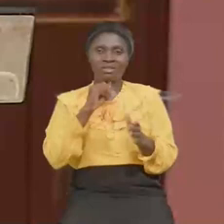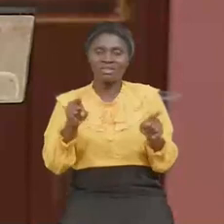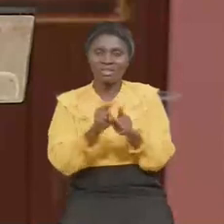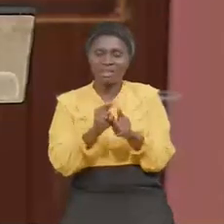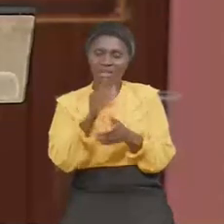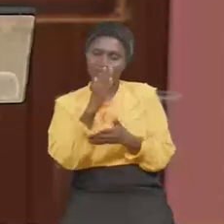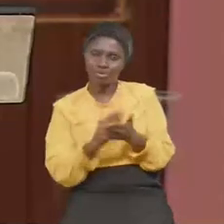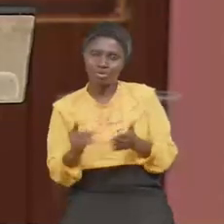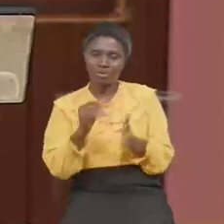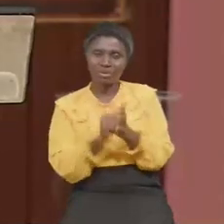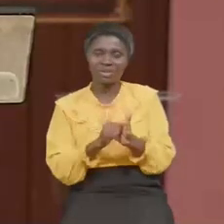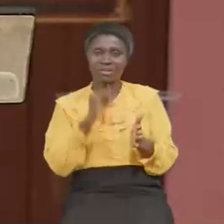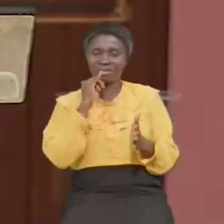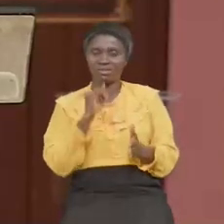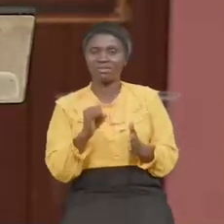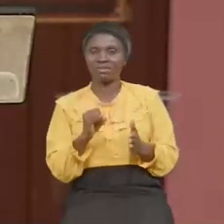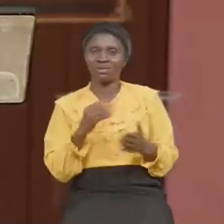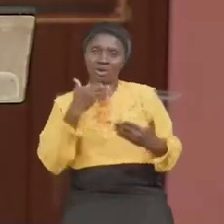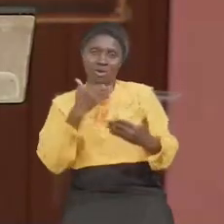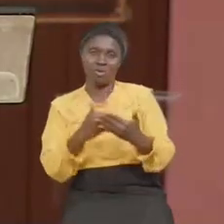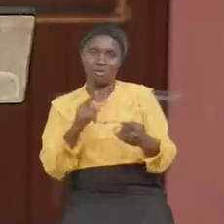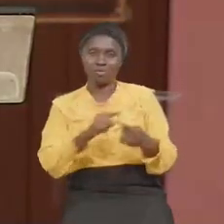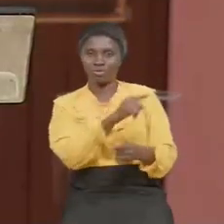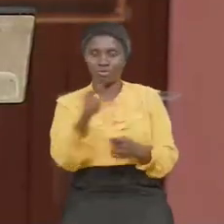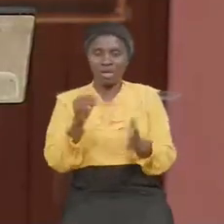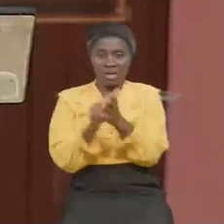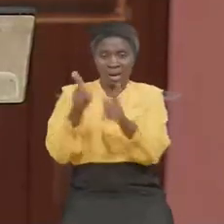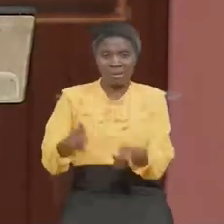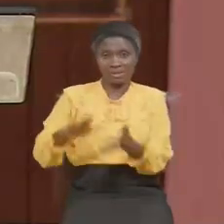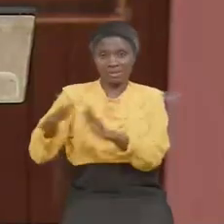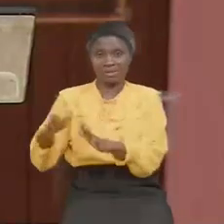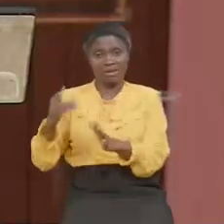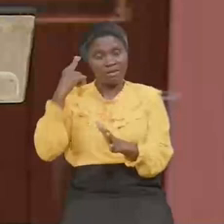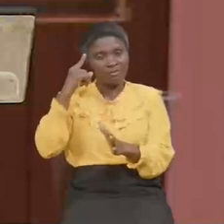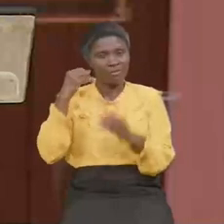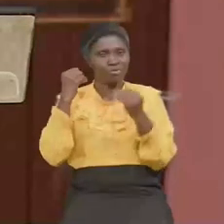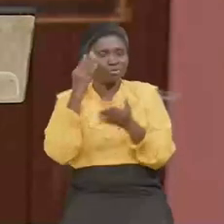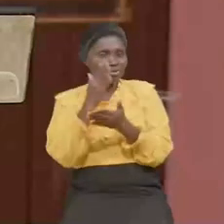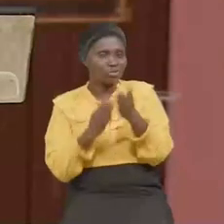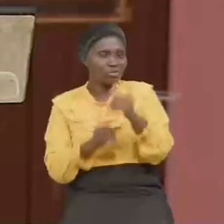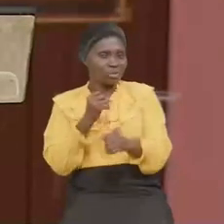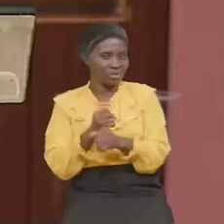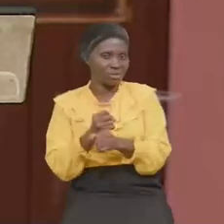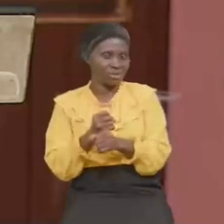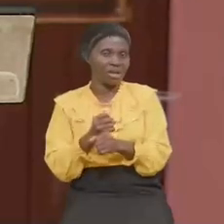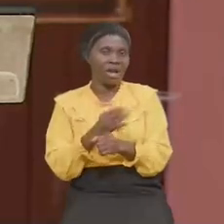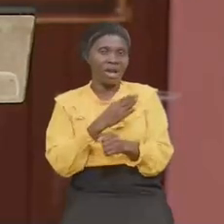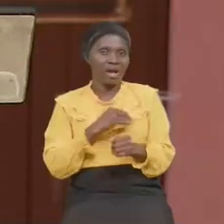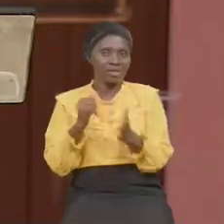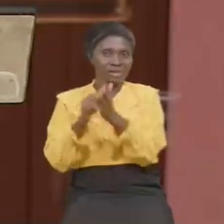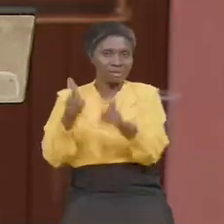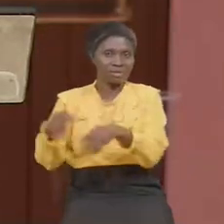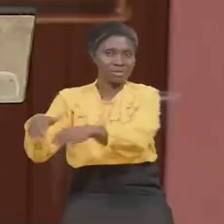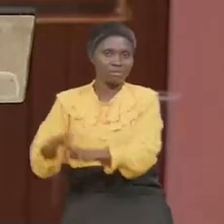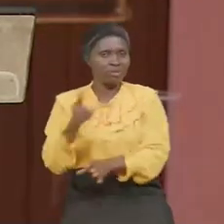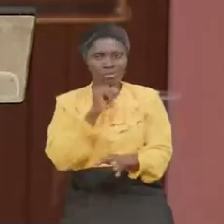morte, et il est mort il y a un certain nombre de temps. Il ou elle a été enseveli. Tu ne vas plus là-bas